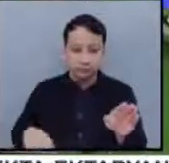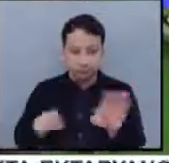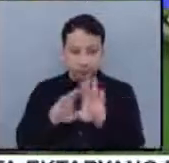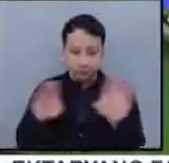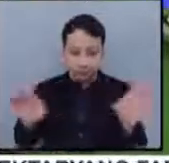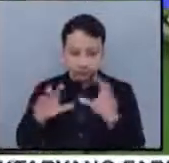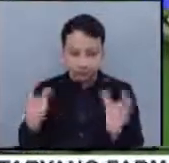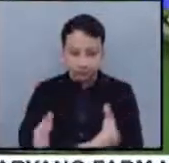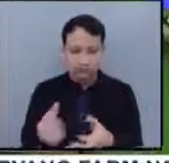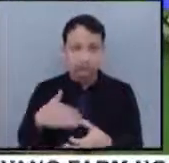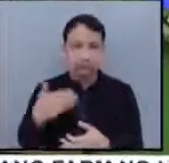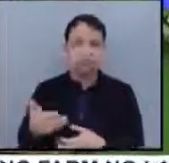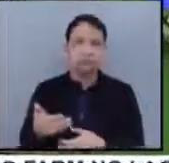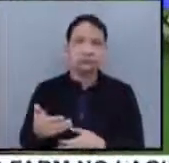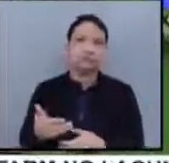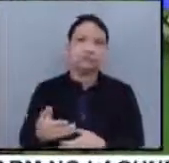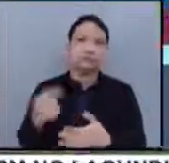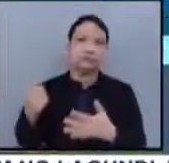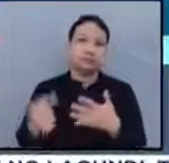sa detalye. Rise and shine, Bea.